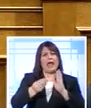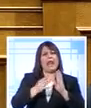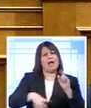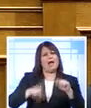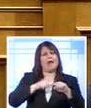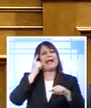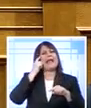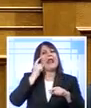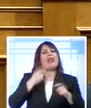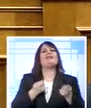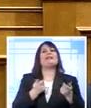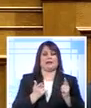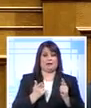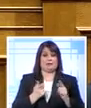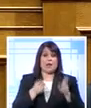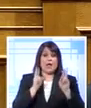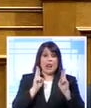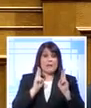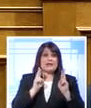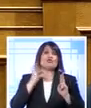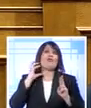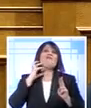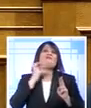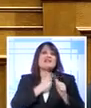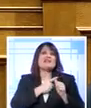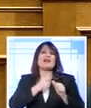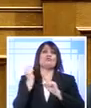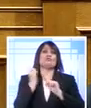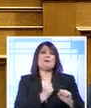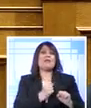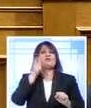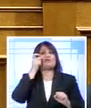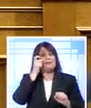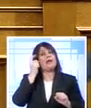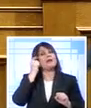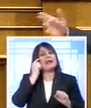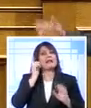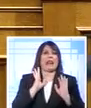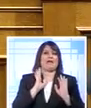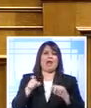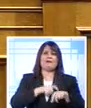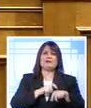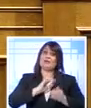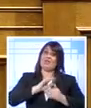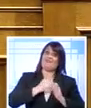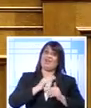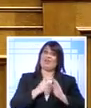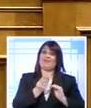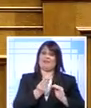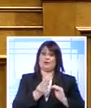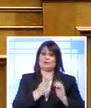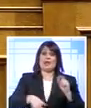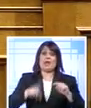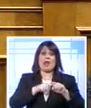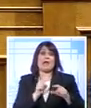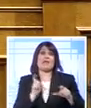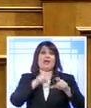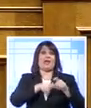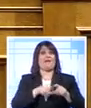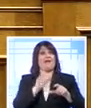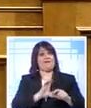ελπίζω να το καταλάβει και ο κύριος Σαμαράς, ο κύριος Βενιζέλος, ο κύριος Παπανδρέου, οι οποίοι κόπτονται τώρα για την πορεία της χώρας στην Ευρωζώνη και στο